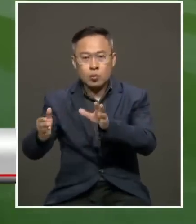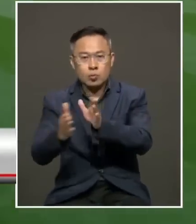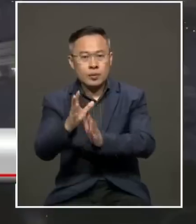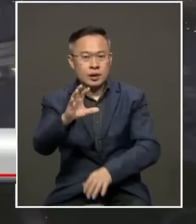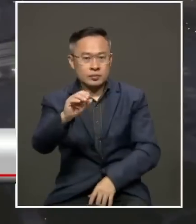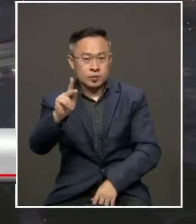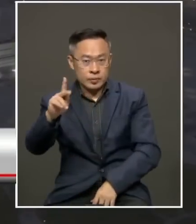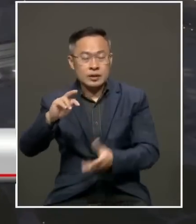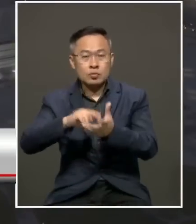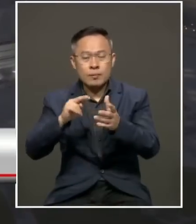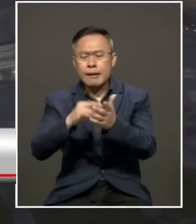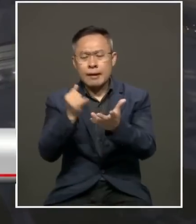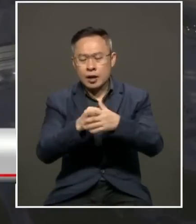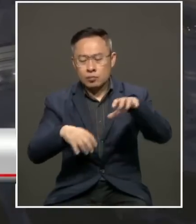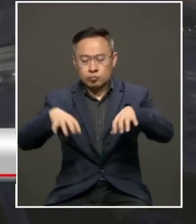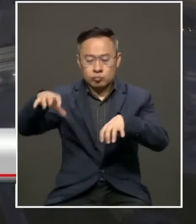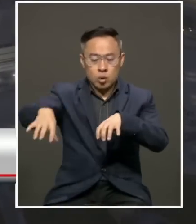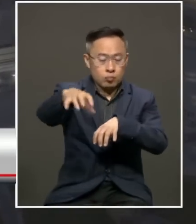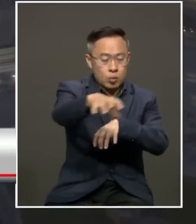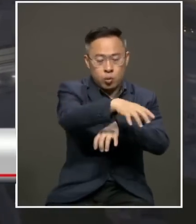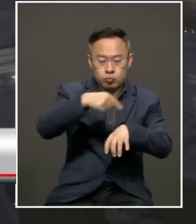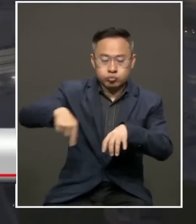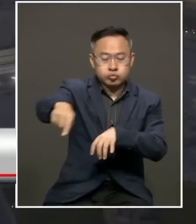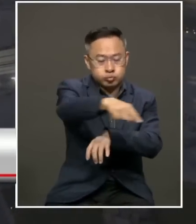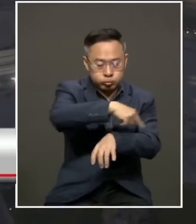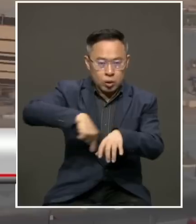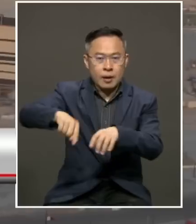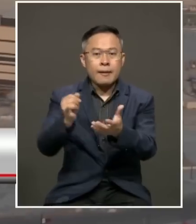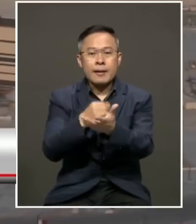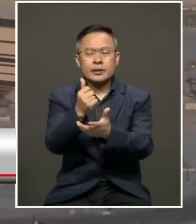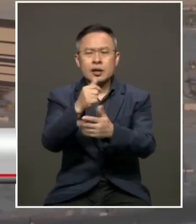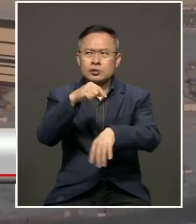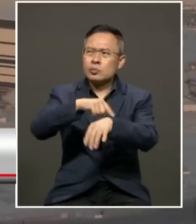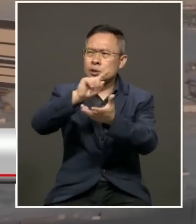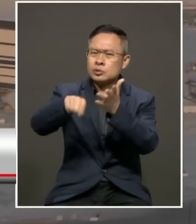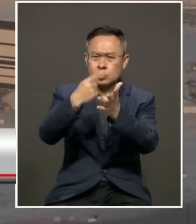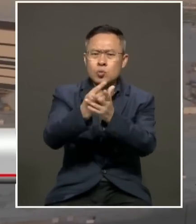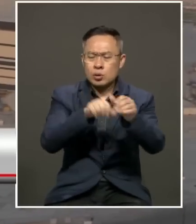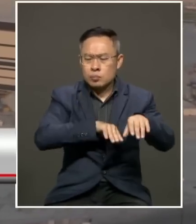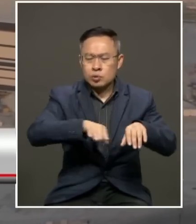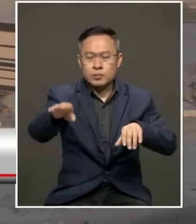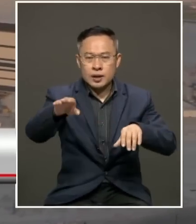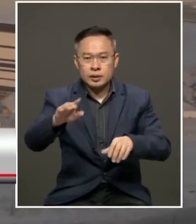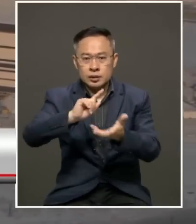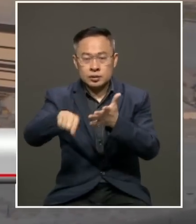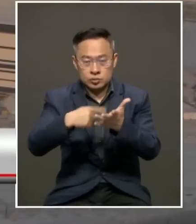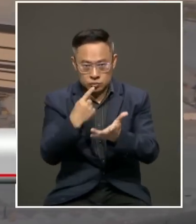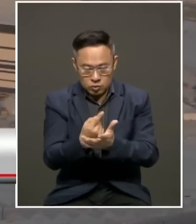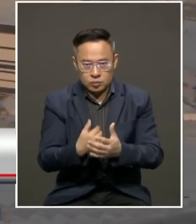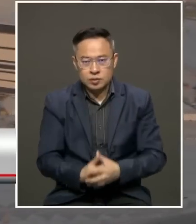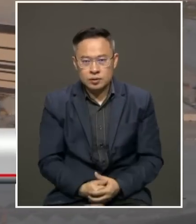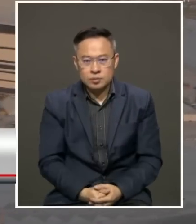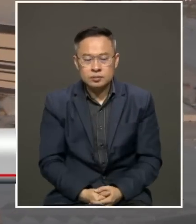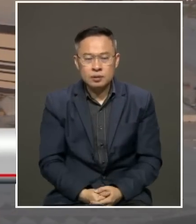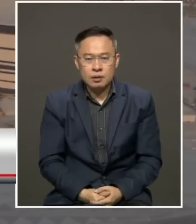หลายเกมได้ถ้าเกิดว่าคุณมีบัตรเข้าชมก็คืออาจจะใช้เวลาเดินทางสักประมาณชั่วโมงนึงอันนี้เดินเท้านะเออจาก